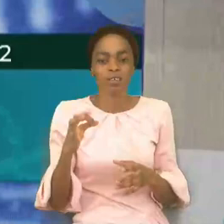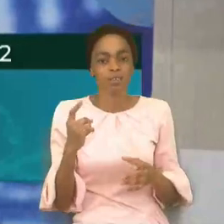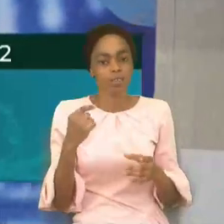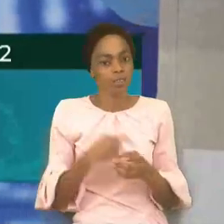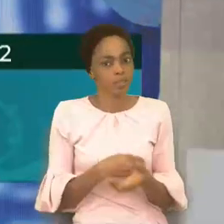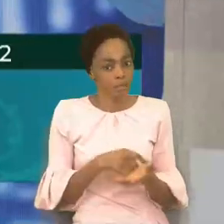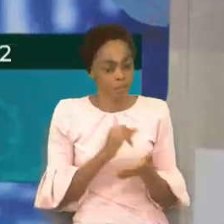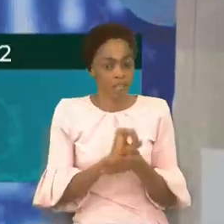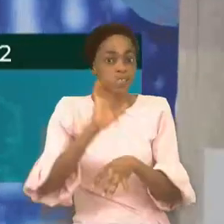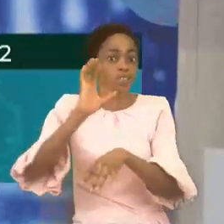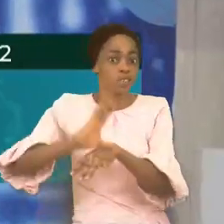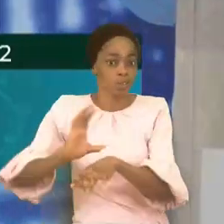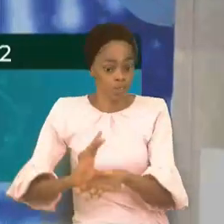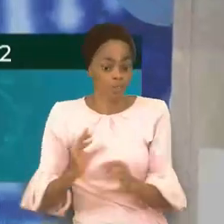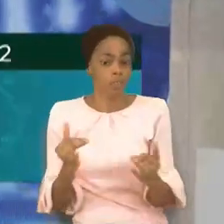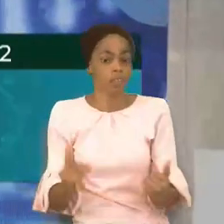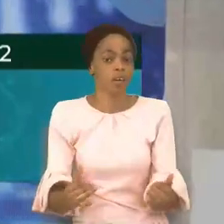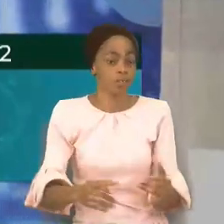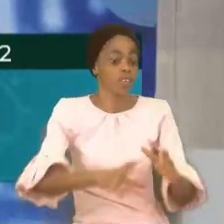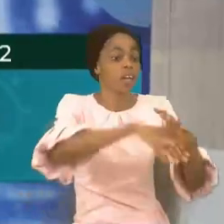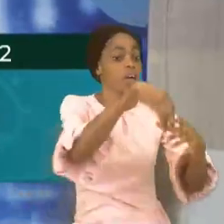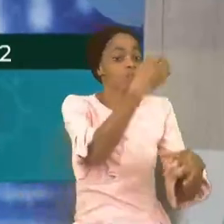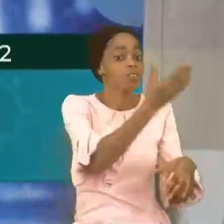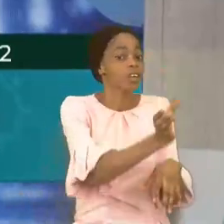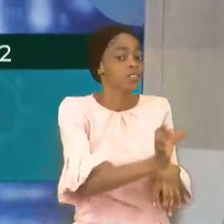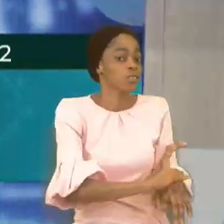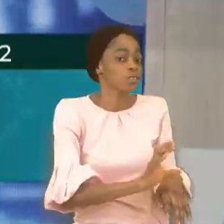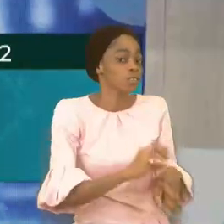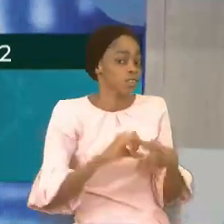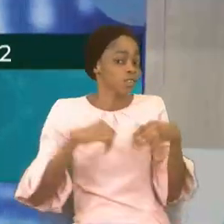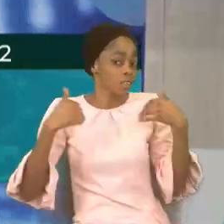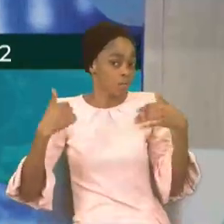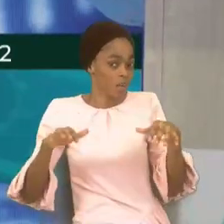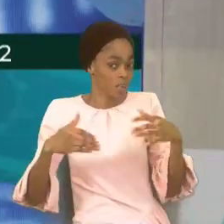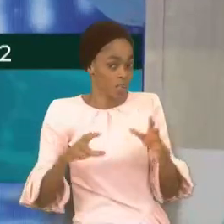l'église. Maintenant, hors de l'église, au marché,